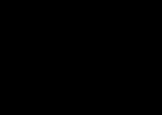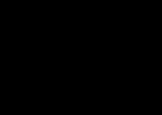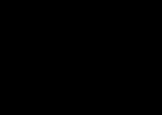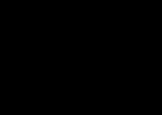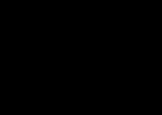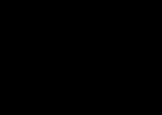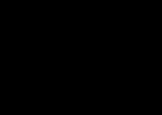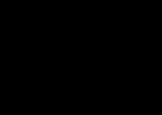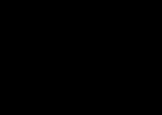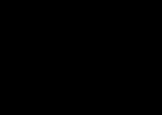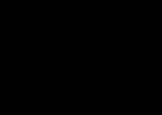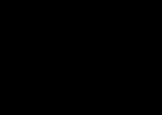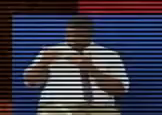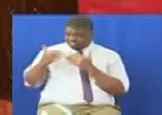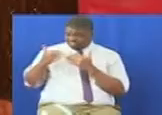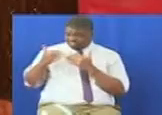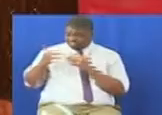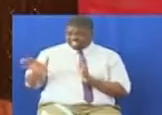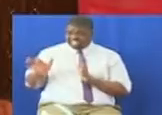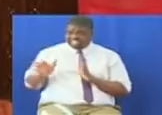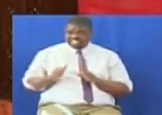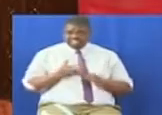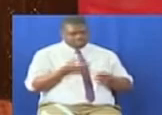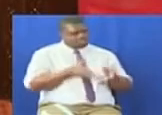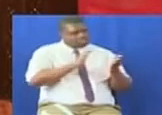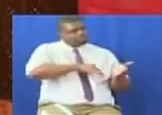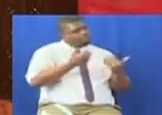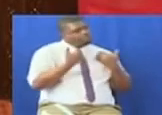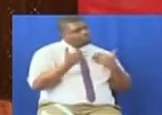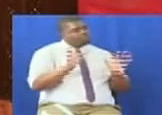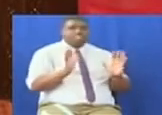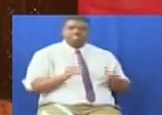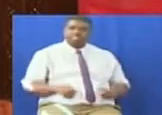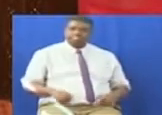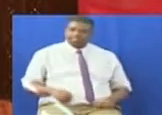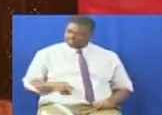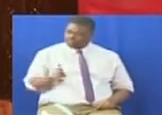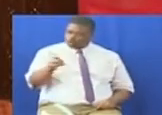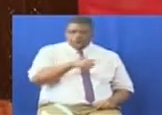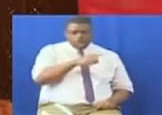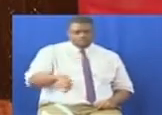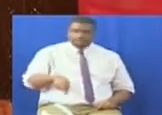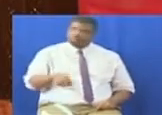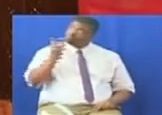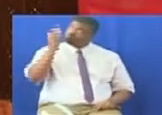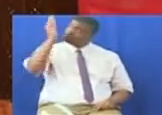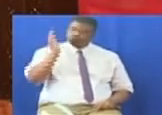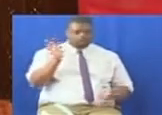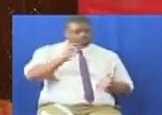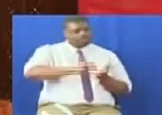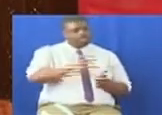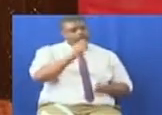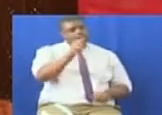nacho kitaisha. Hawa wanakuwa wanakosea. Mungu alileta kifo kipo na kitaendelea kuwepo.